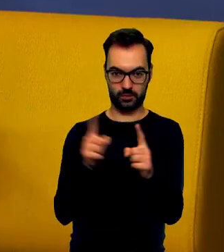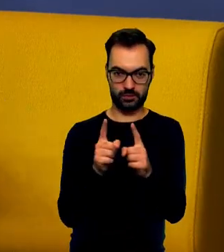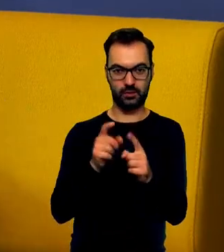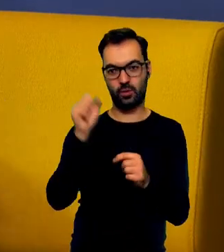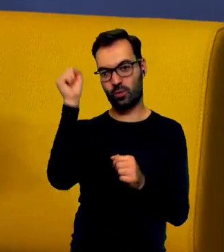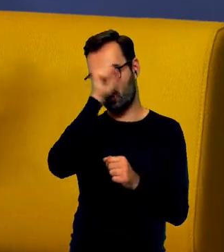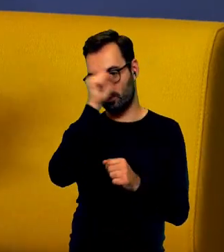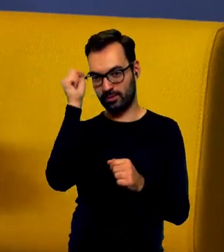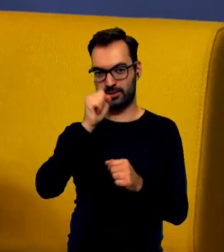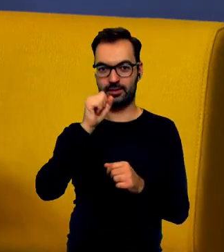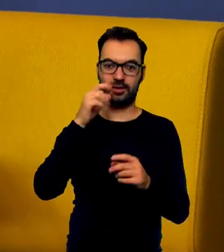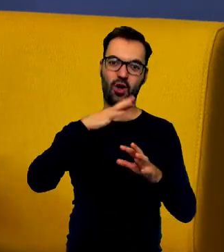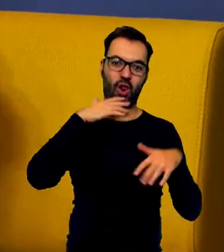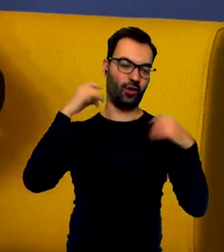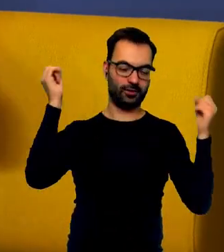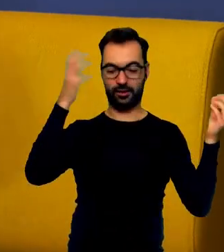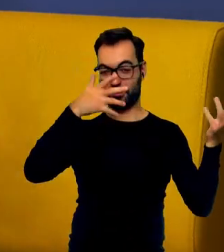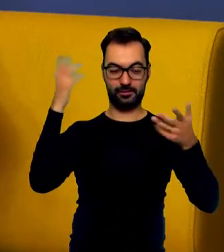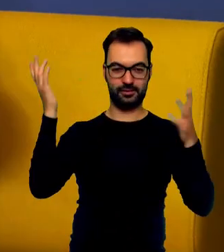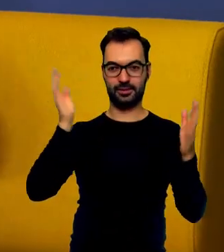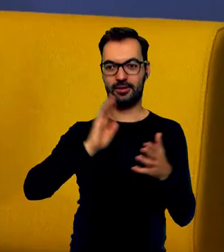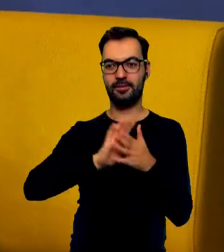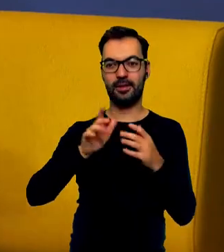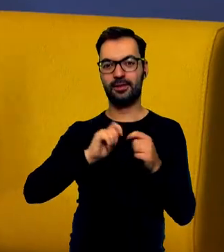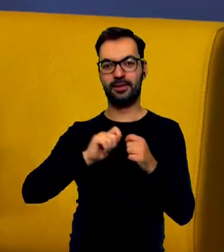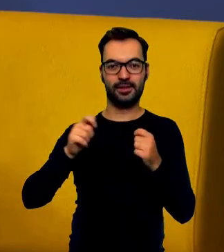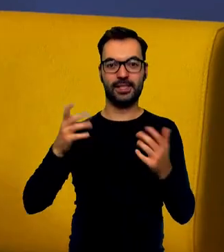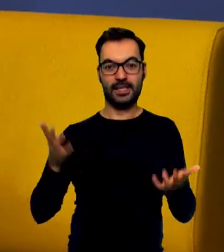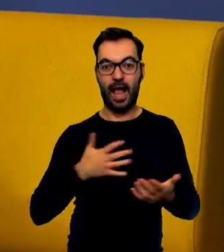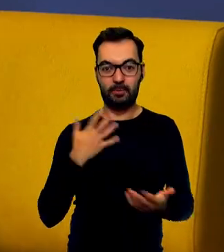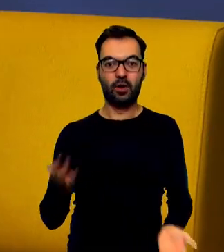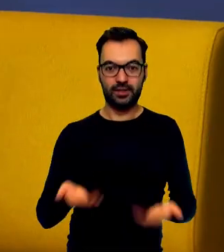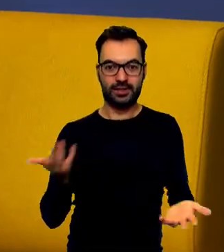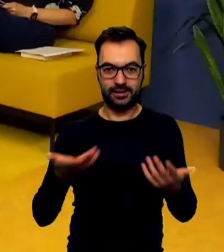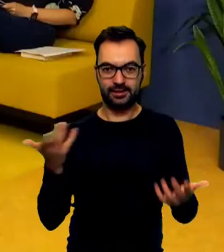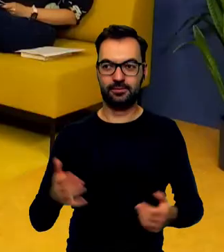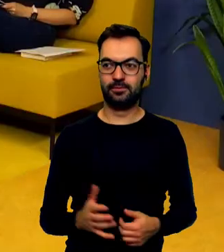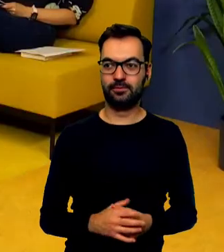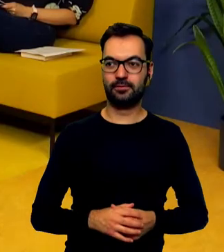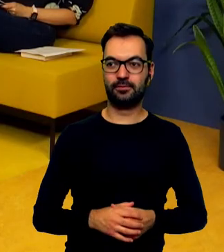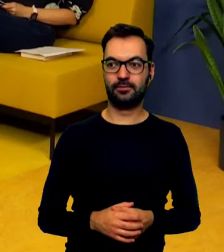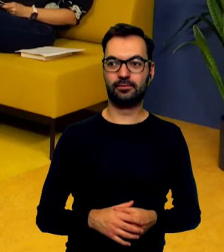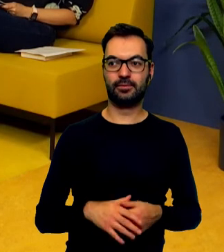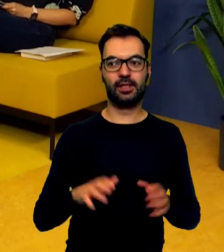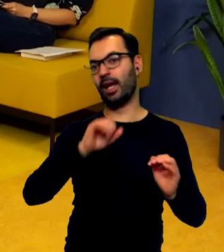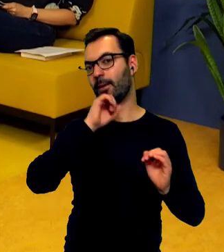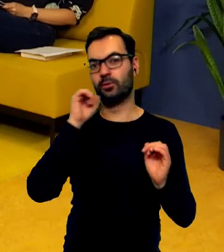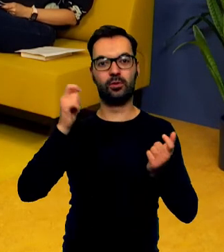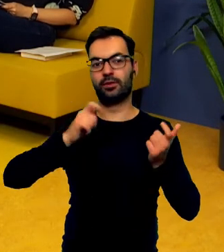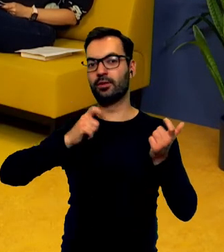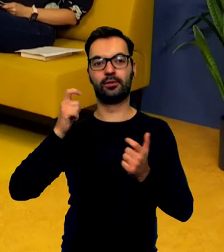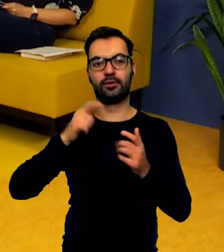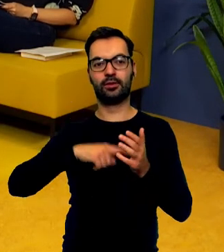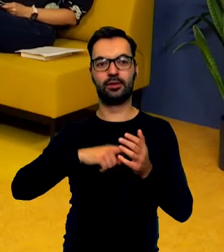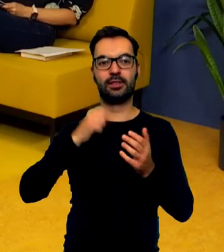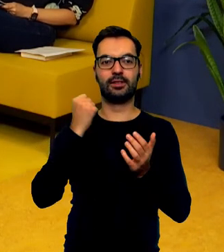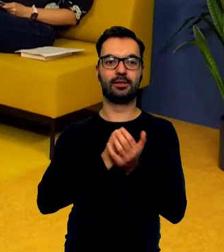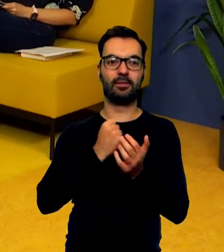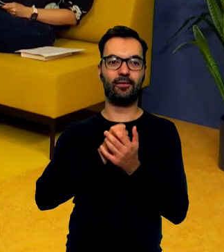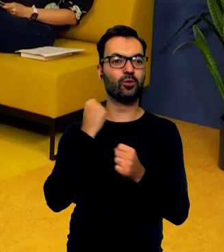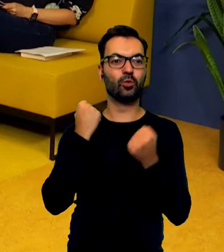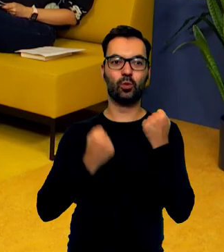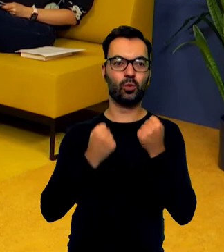krótkich, głupich, pstrokatych i właśnie nieustannie podkręcających emocje. i broń Boże, żeby nie dotyczyły żadnych